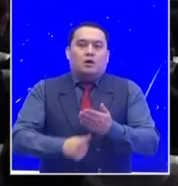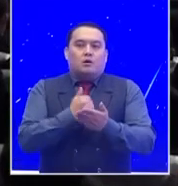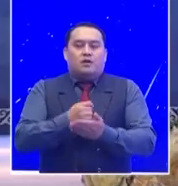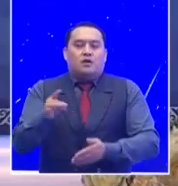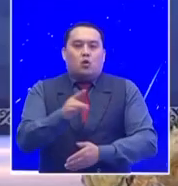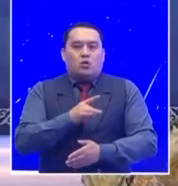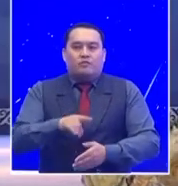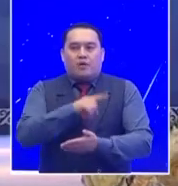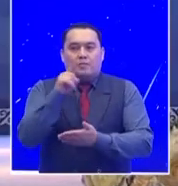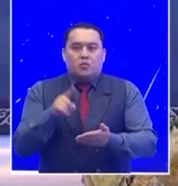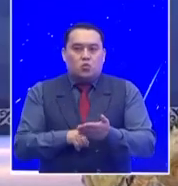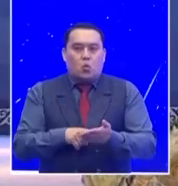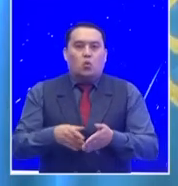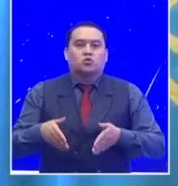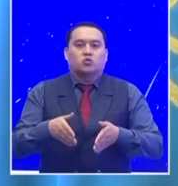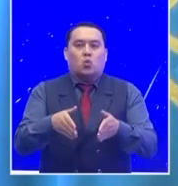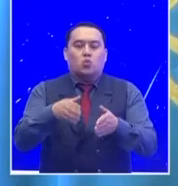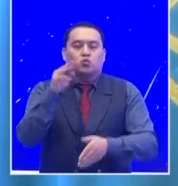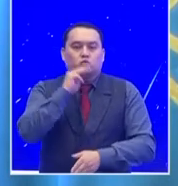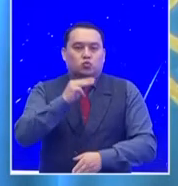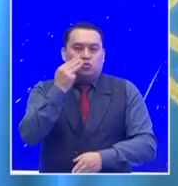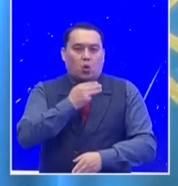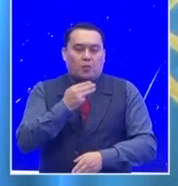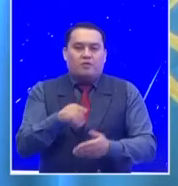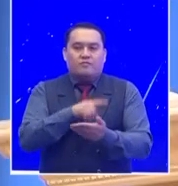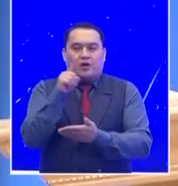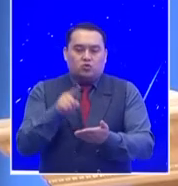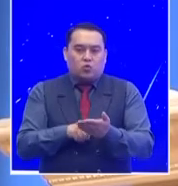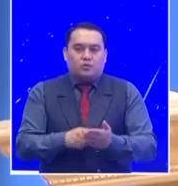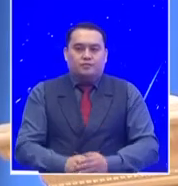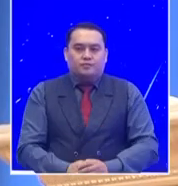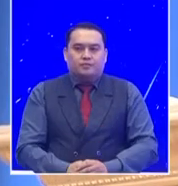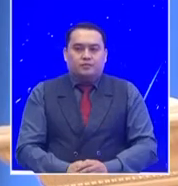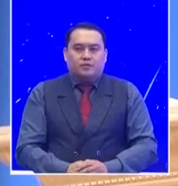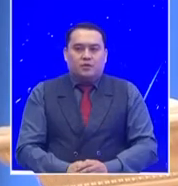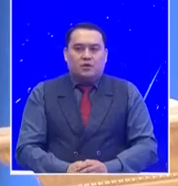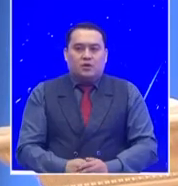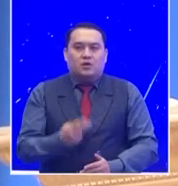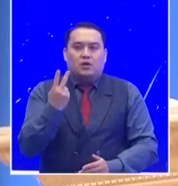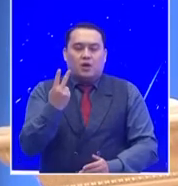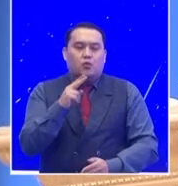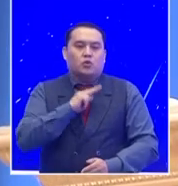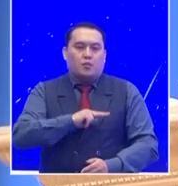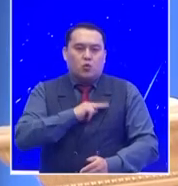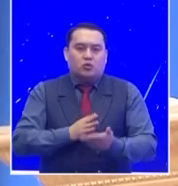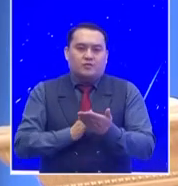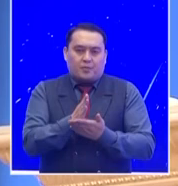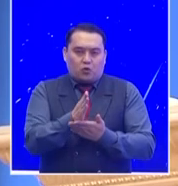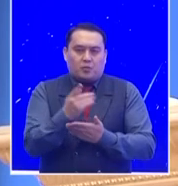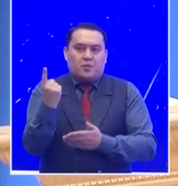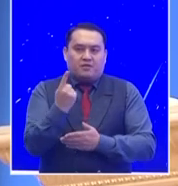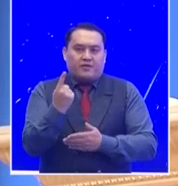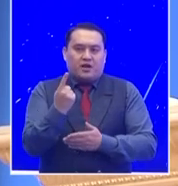данный вопрос уже не раз поднимался жителями Уштобе и стоит на особом контроле. Работаем в двух направлениях. Первое направление –